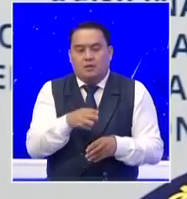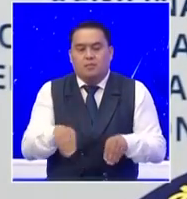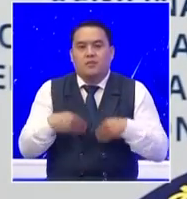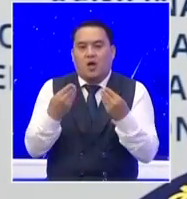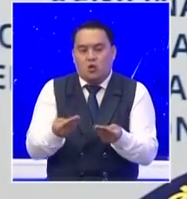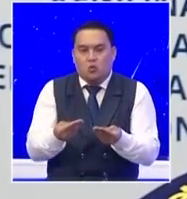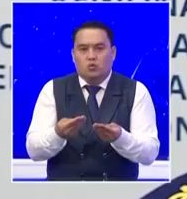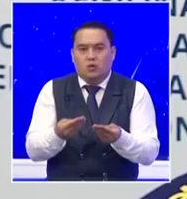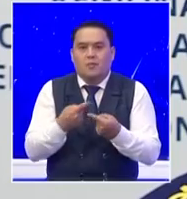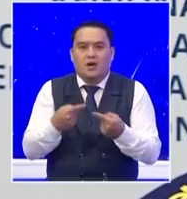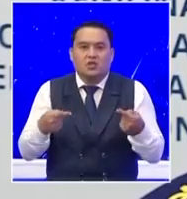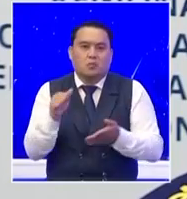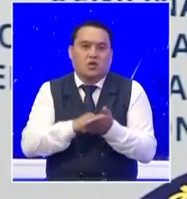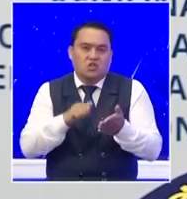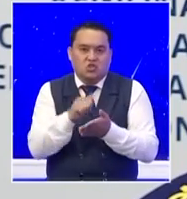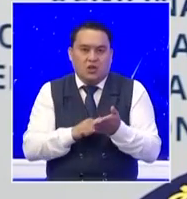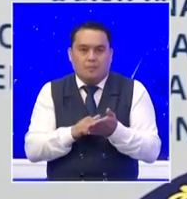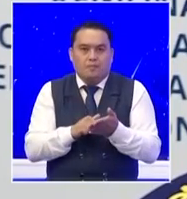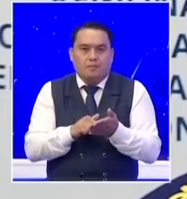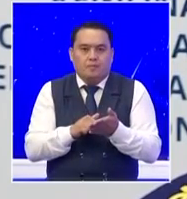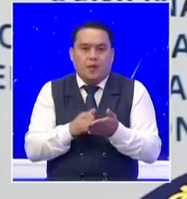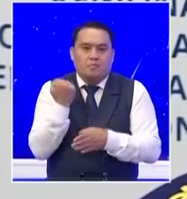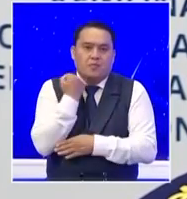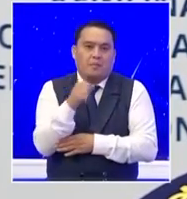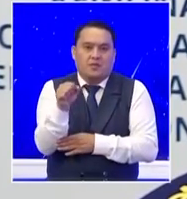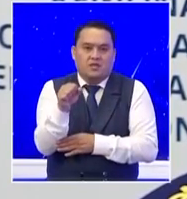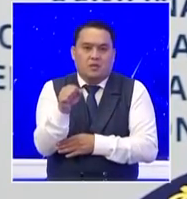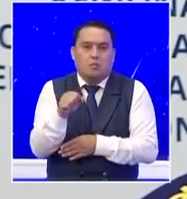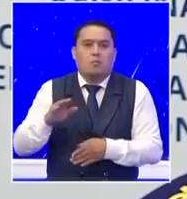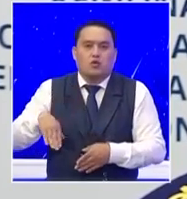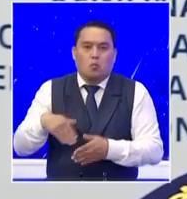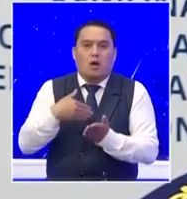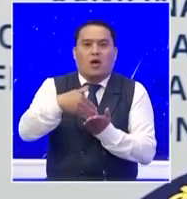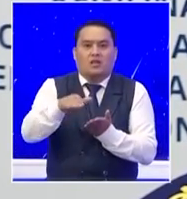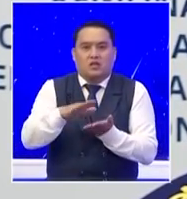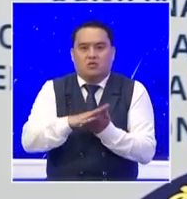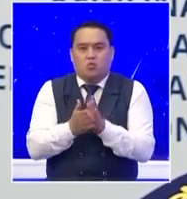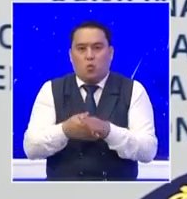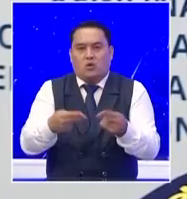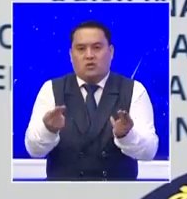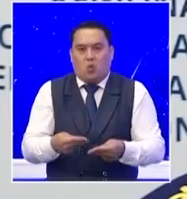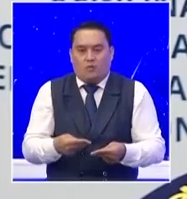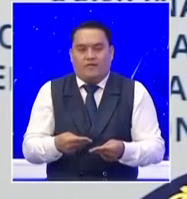которые по разным причинам являются победителями, потом отказываются от заключения договора,